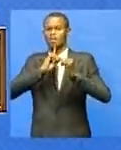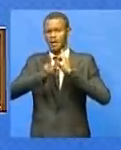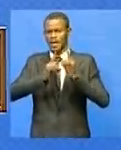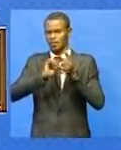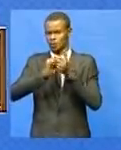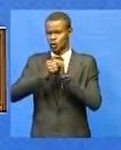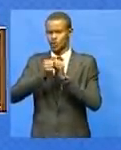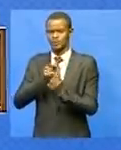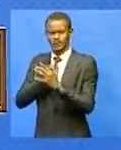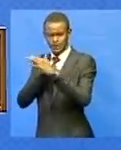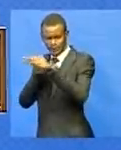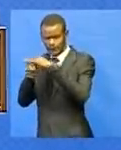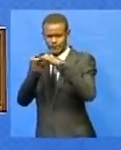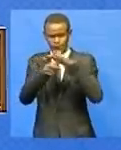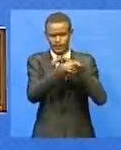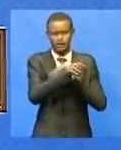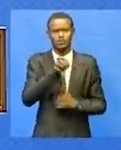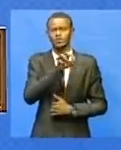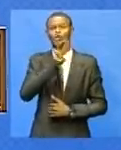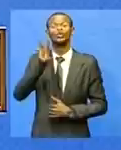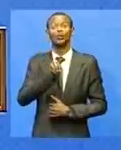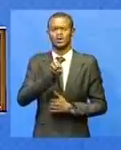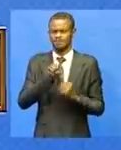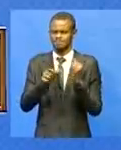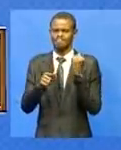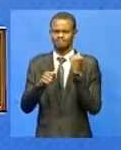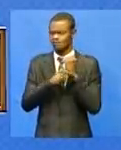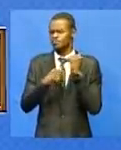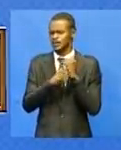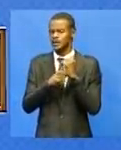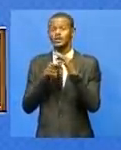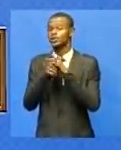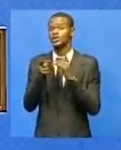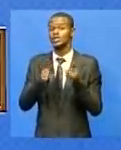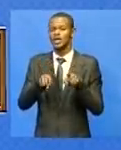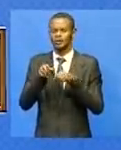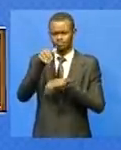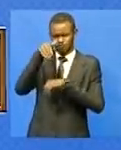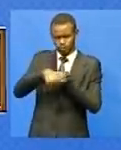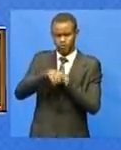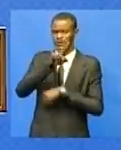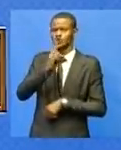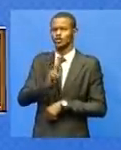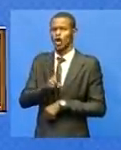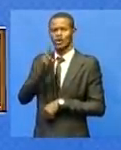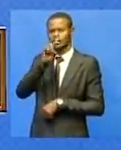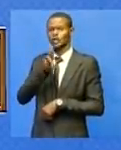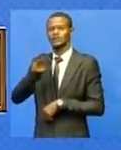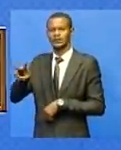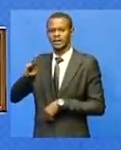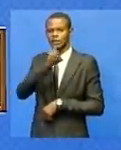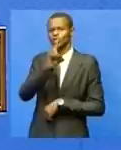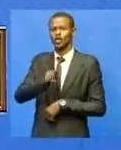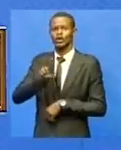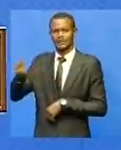massacre d'une soixantaine de compatriotes qui a eu lieu dans la nuit du 30 au 31 mai dernier dans les villages Boga et